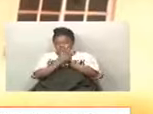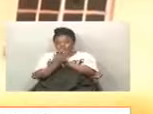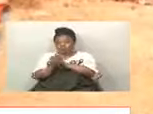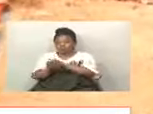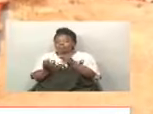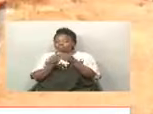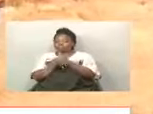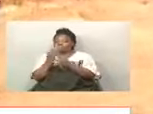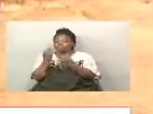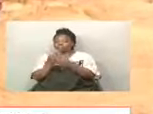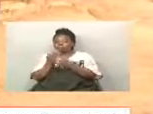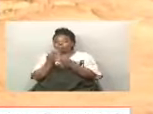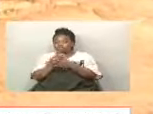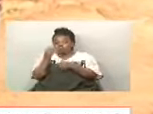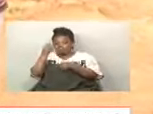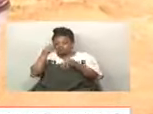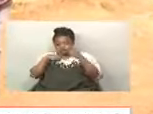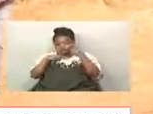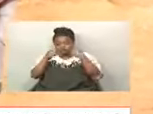ab'enganda wakati mu miranga.